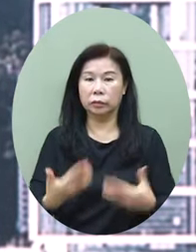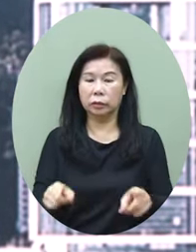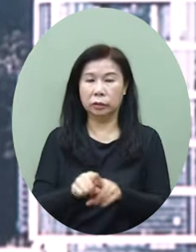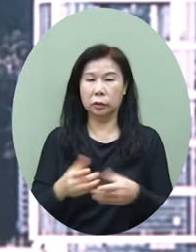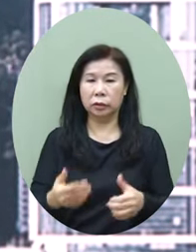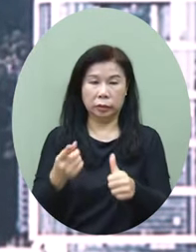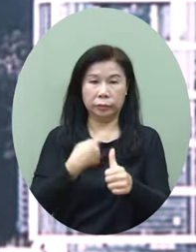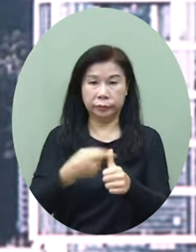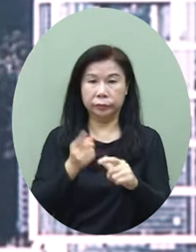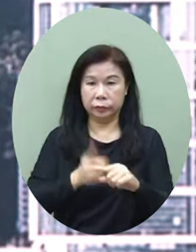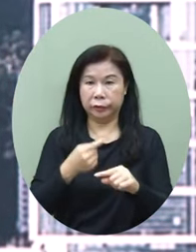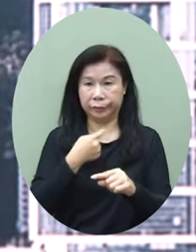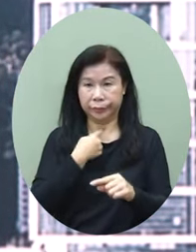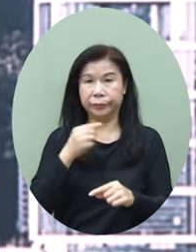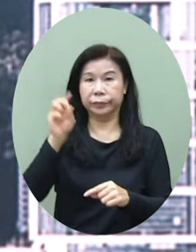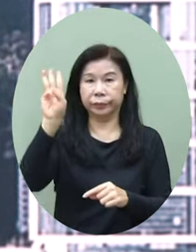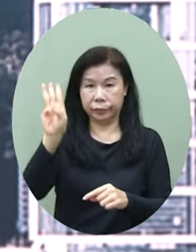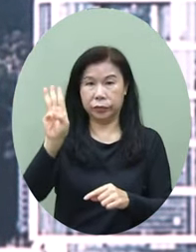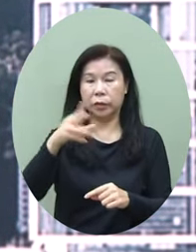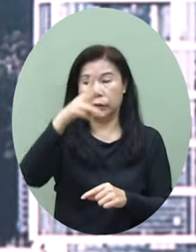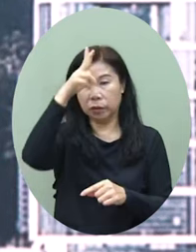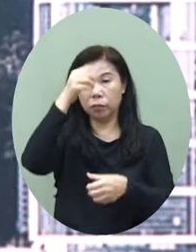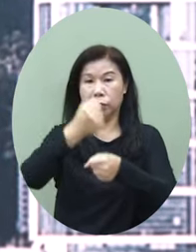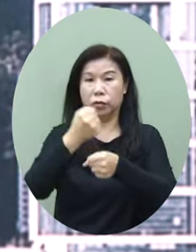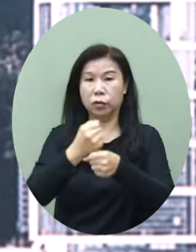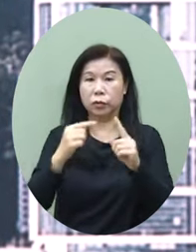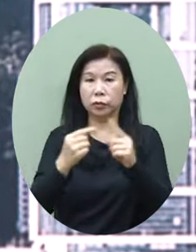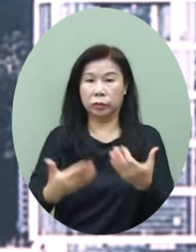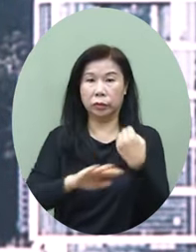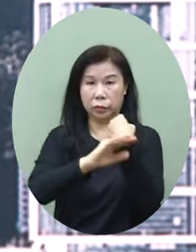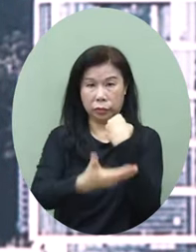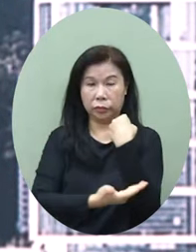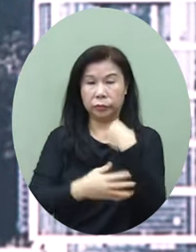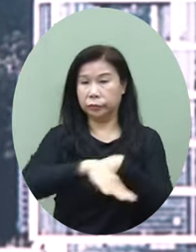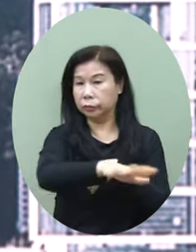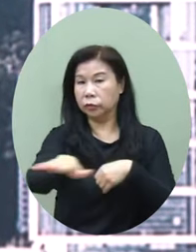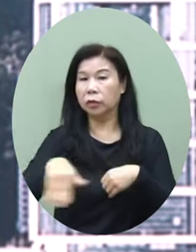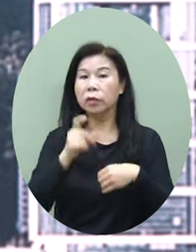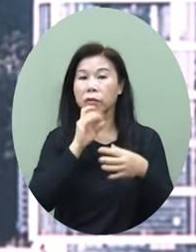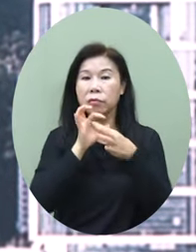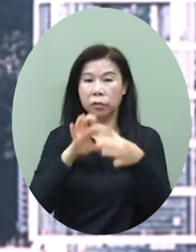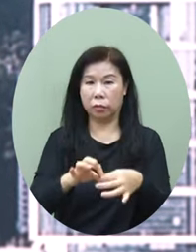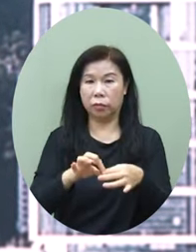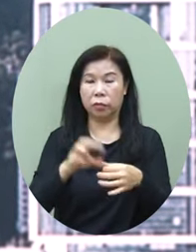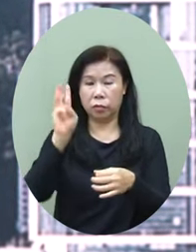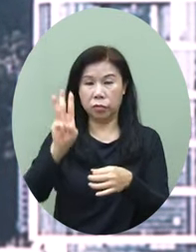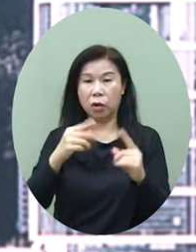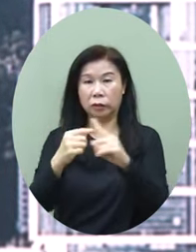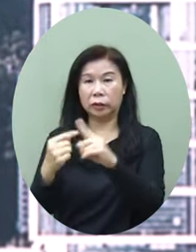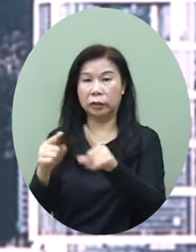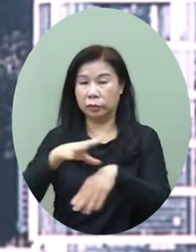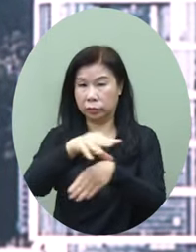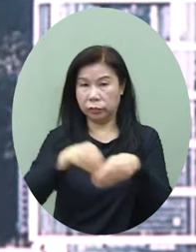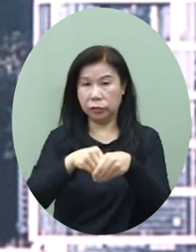是优先需要宣誓的公职人员所以法例应该涵盖宣誓的人士